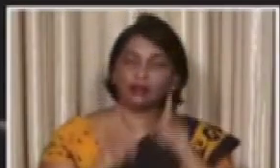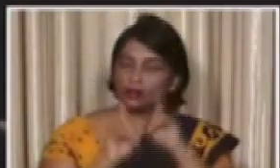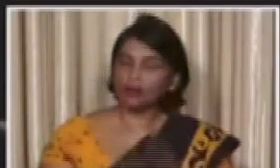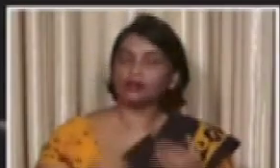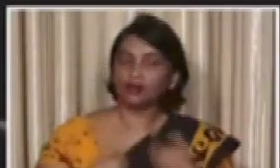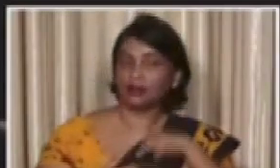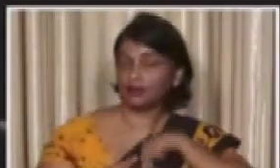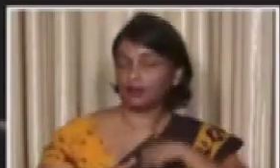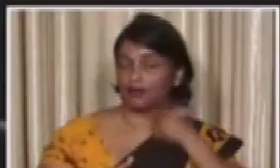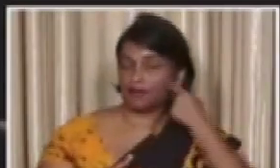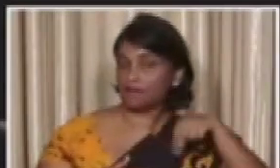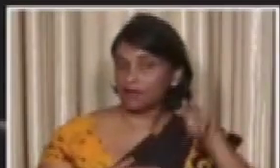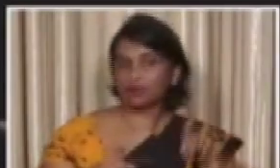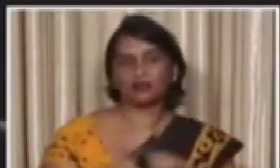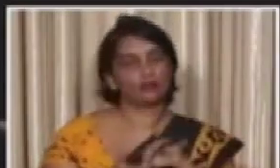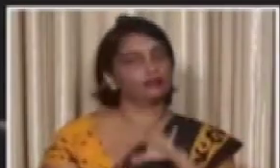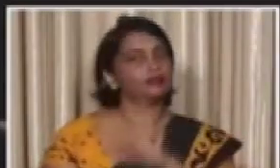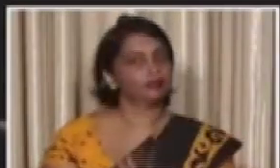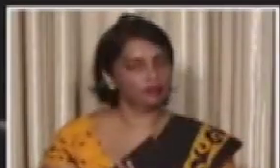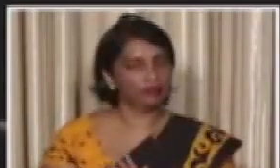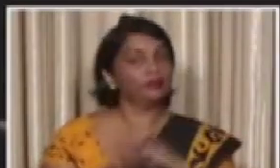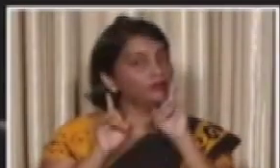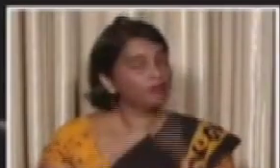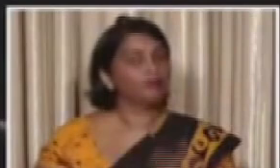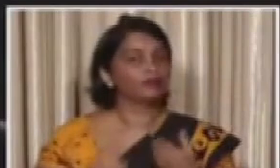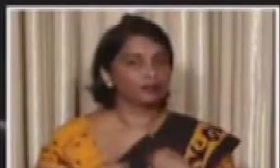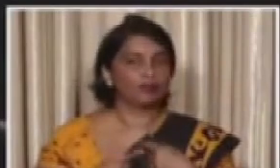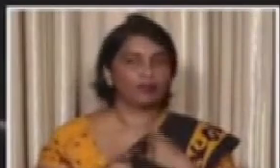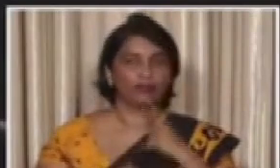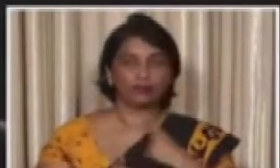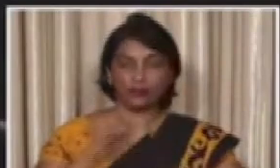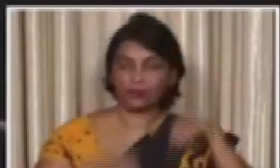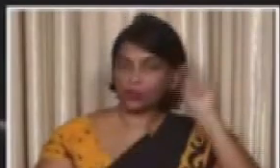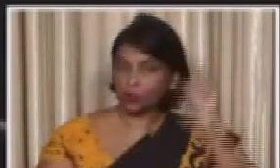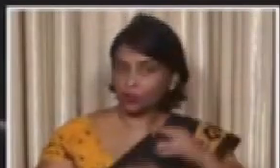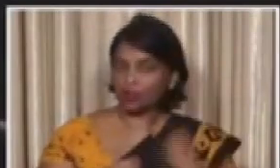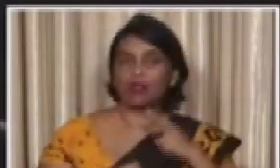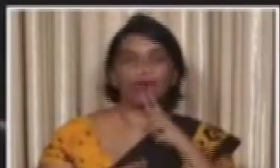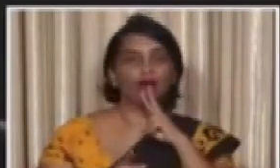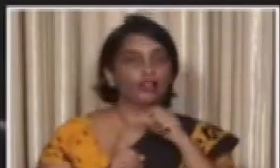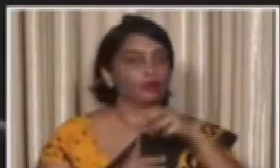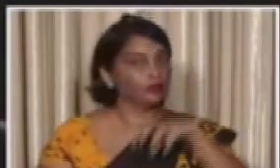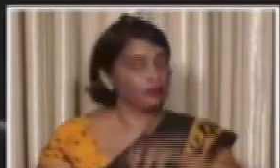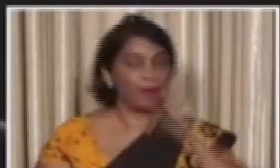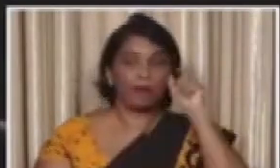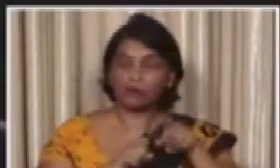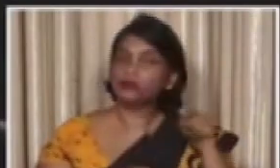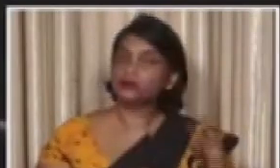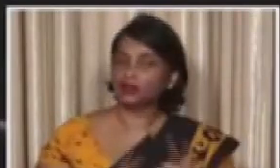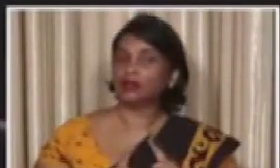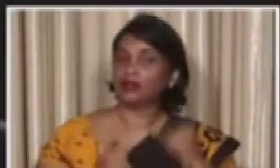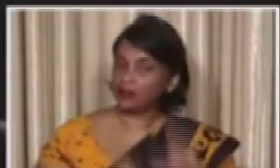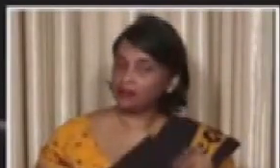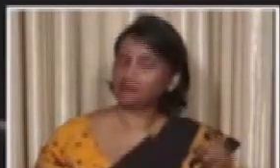හෘද සාක්ෂියට එකඟ වන තීරණයක් විය යුතුයි. එසේම මට ජනවරමත් ලබා දුන් රත්නපුරයේ ජනතාවට සහ ඔවුන්ගේ